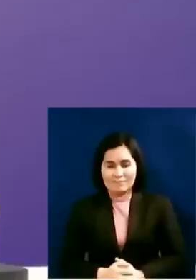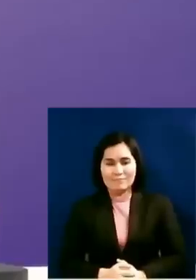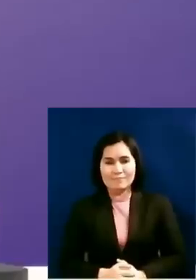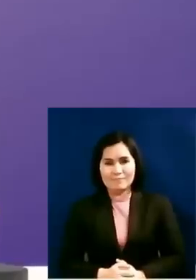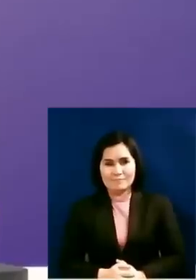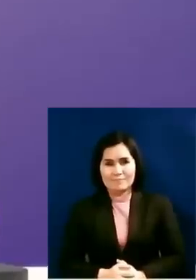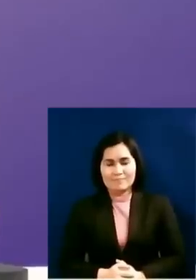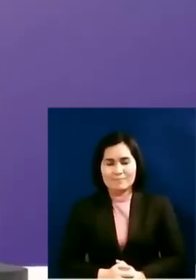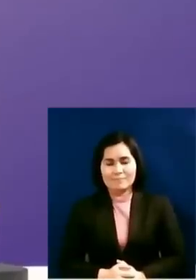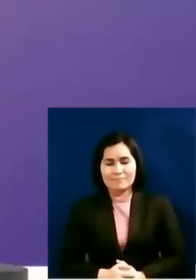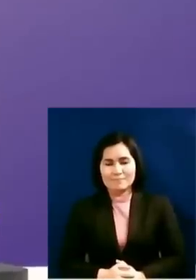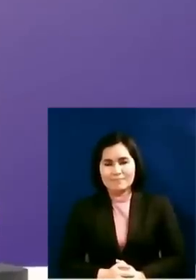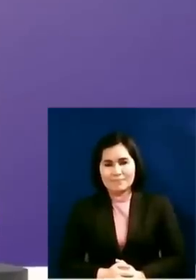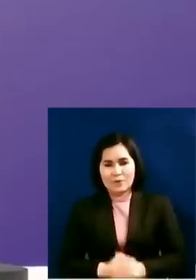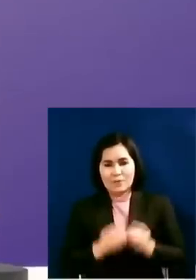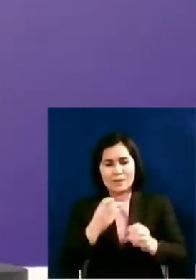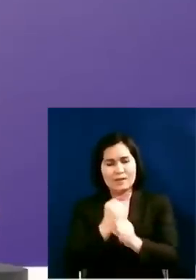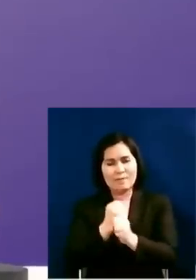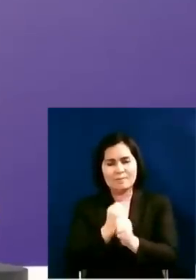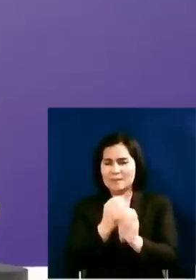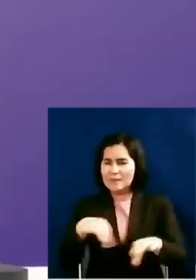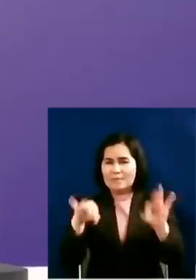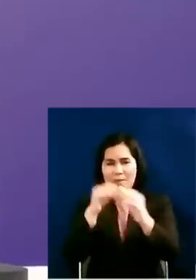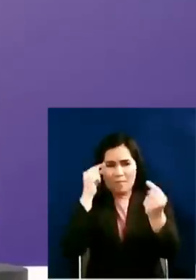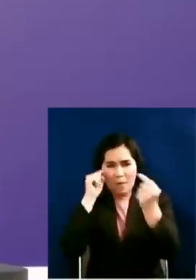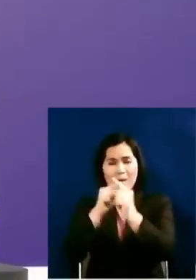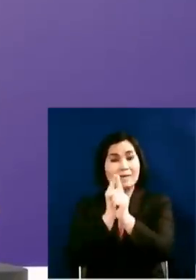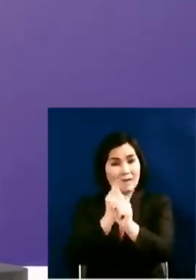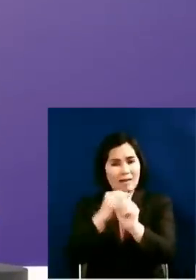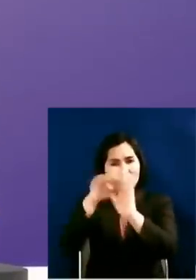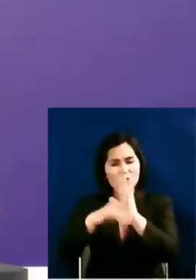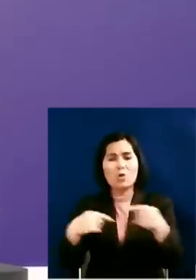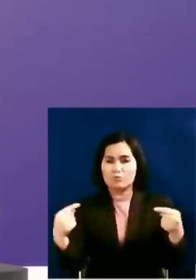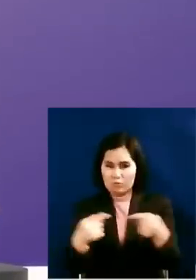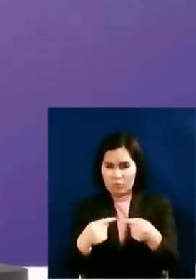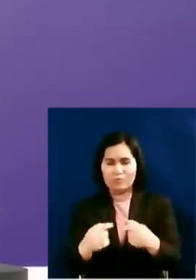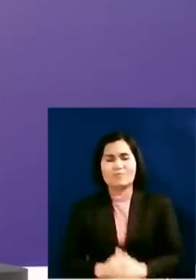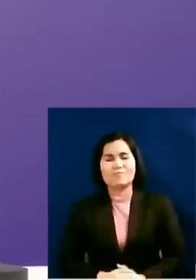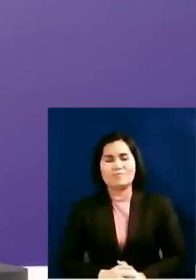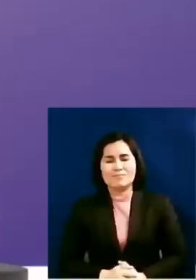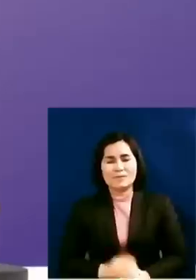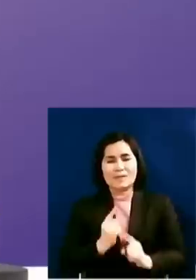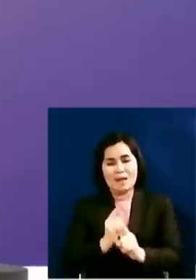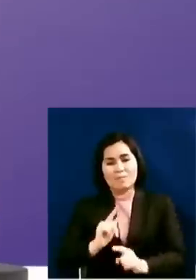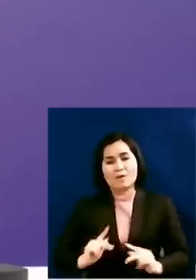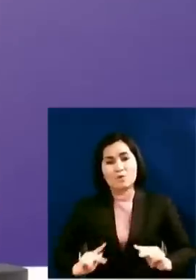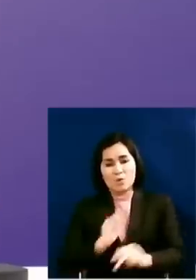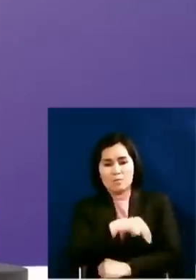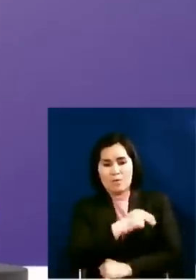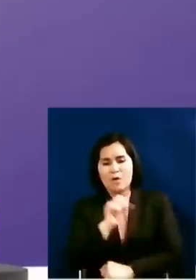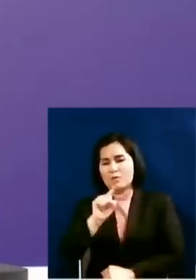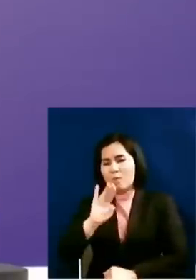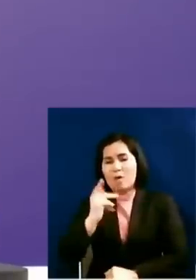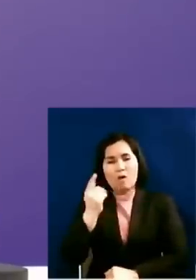ยนะครับซึ่งการดำเนินการต่างๆก็เป็นไปตามเป้าหมายที่ทางกระทรวงสาธารณสุขได้กำหนดรวมทั้งสบคกำหนดนะครับก็จะว่าลงราย